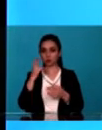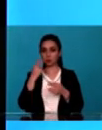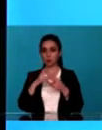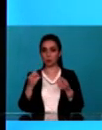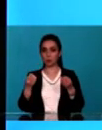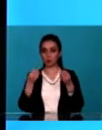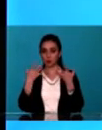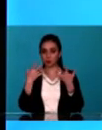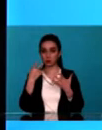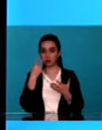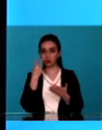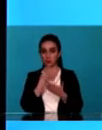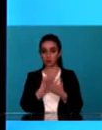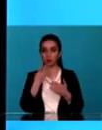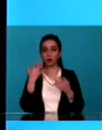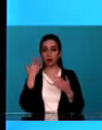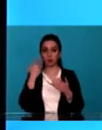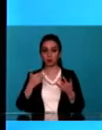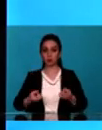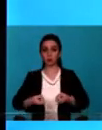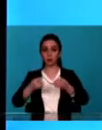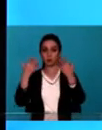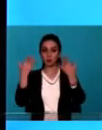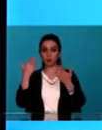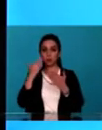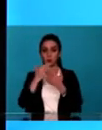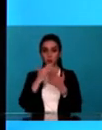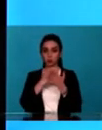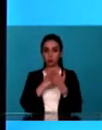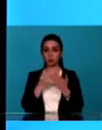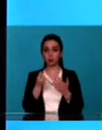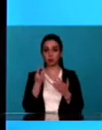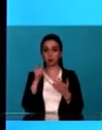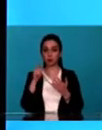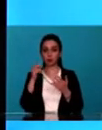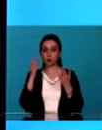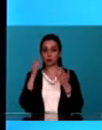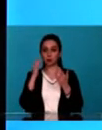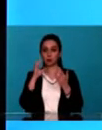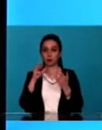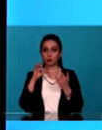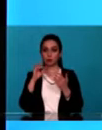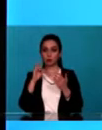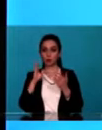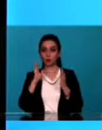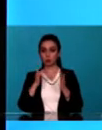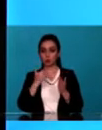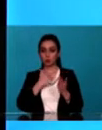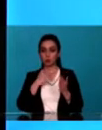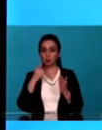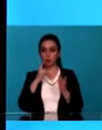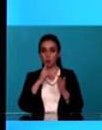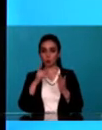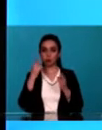при раскрытии. То есть, когда мы раскрываем список выпадающий, сколько строк там будет у нас. По умолчанию их у нас 8.